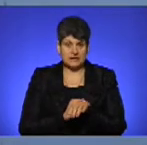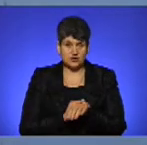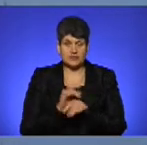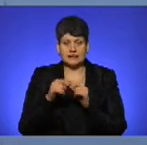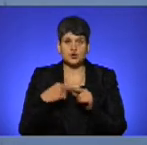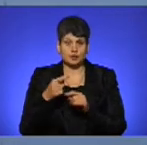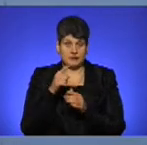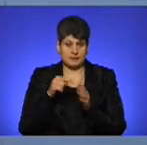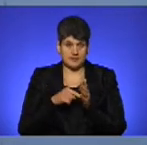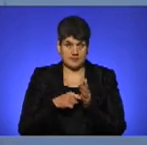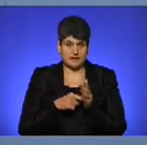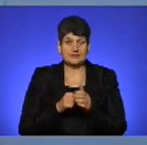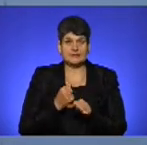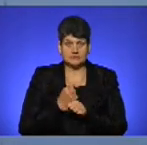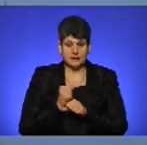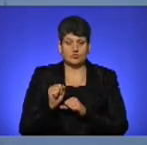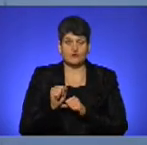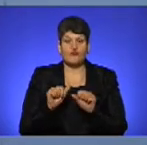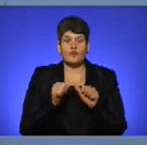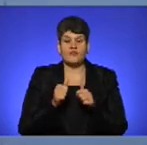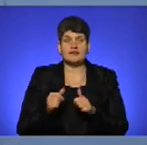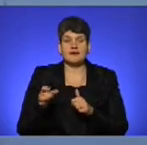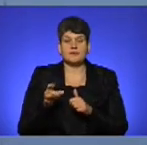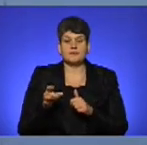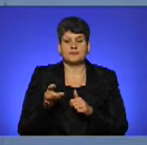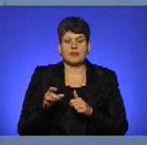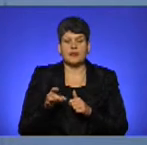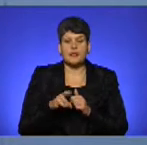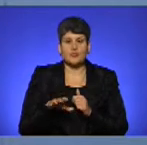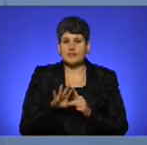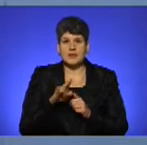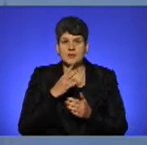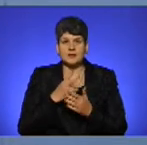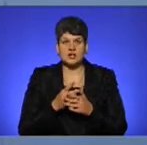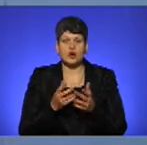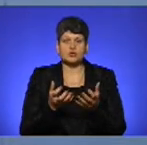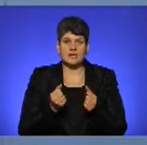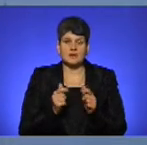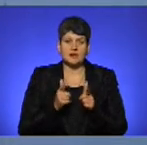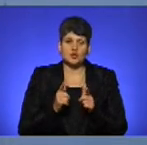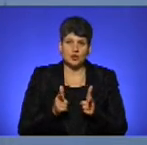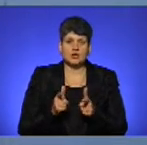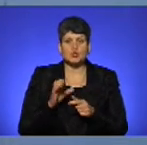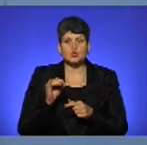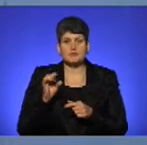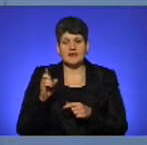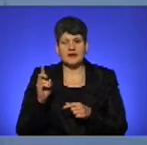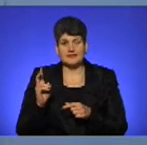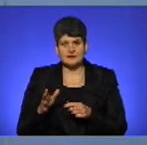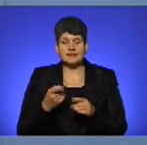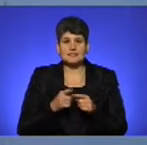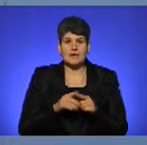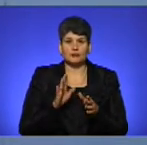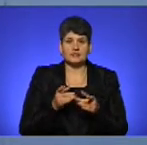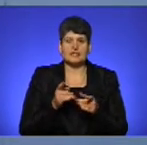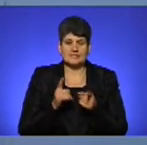Наступне питання, примусово ви сказали. Формування районів не передбачає отримання згоди суб'єктів утворення. Це буде дійсно